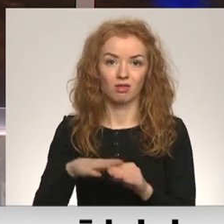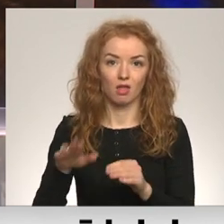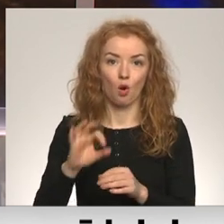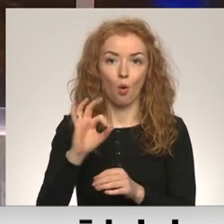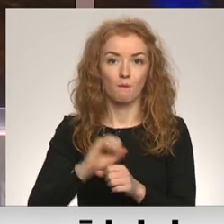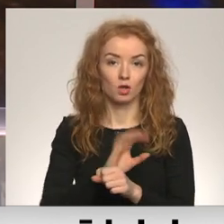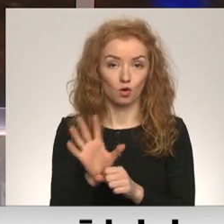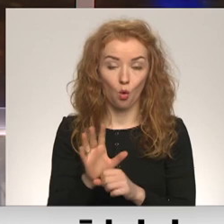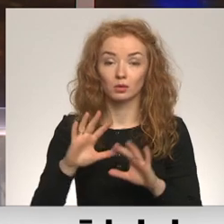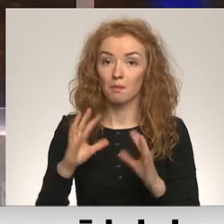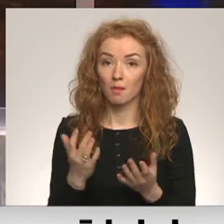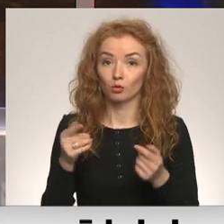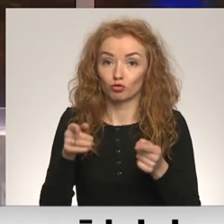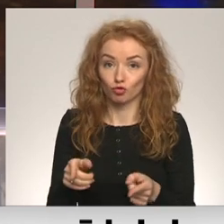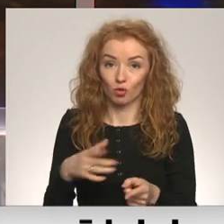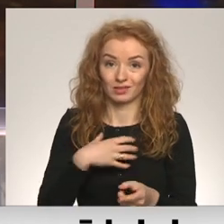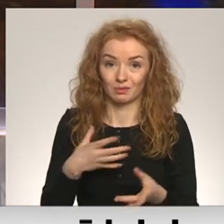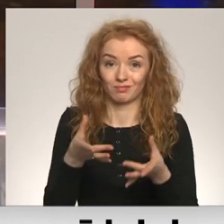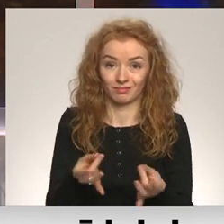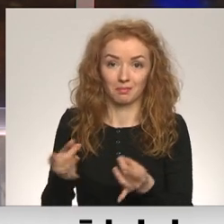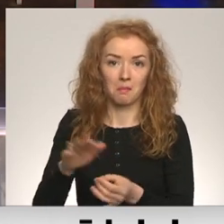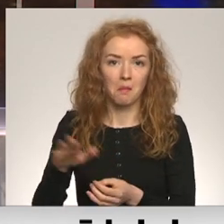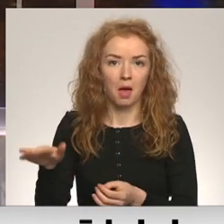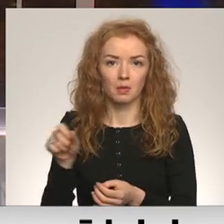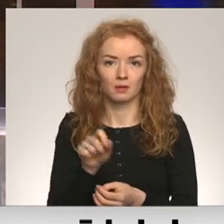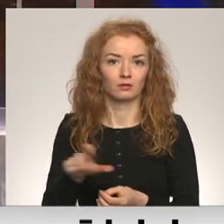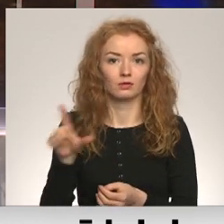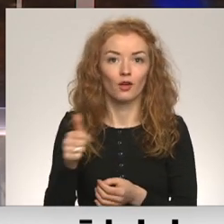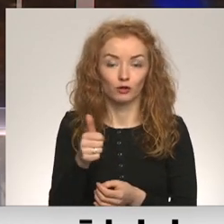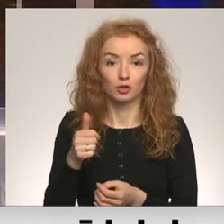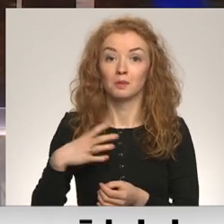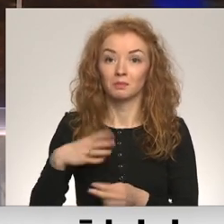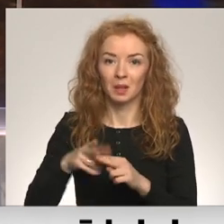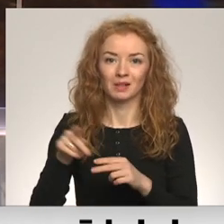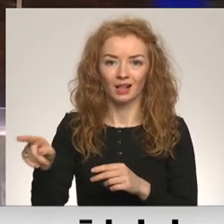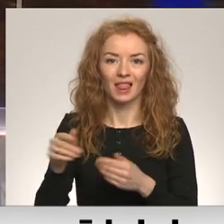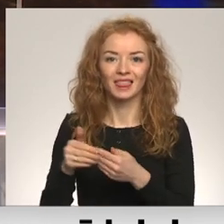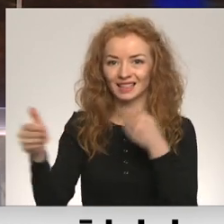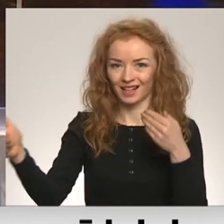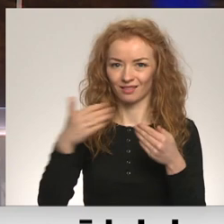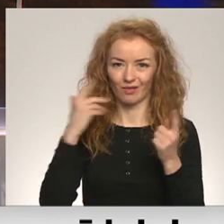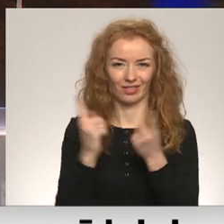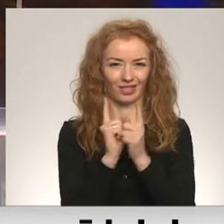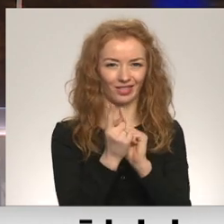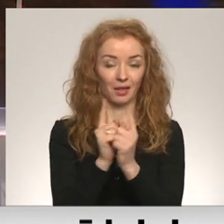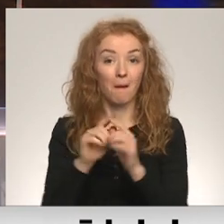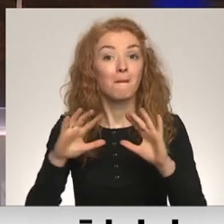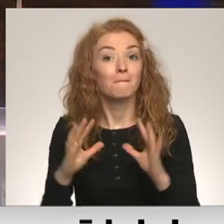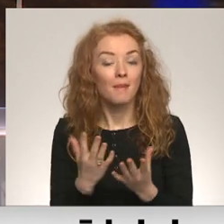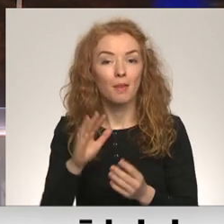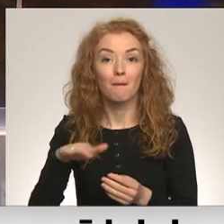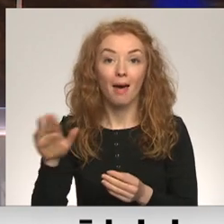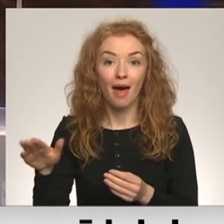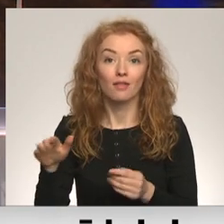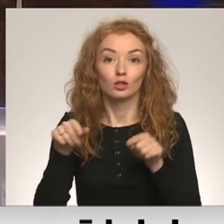Latvijā. Bērni šo lipīgo vīrusu saķer, jo ievērot distanci viņiem ir grūtāk. Taču labā ziņa ir tā, ka bērni